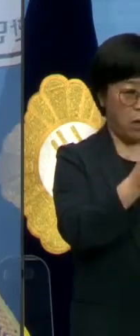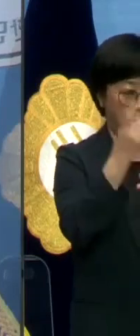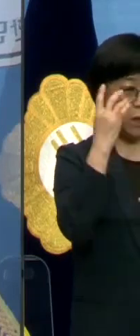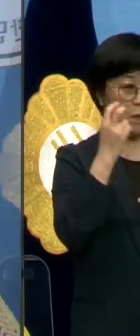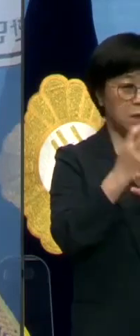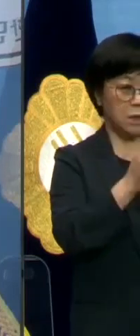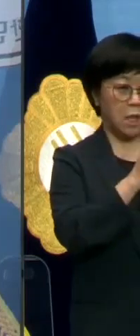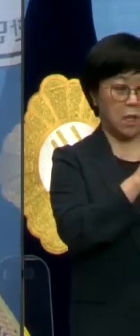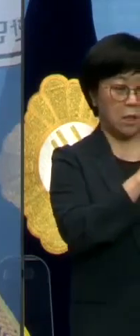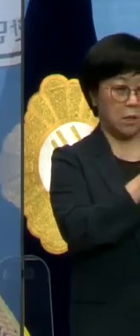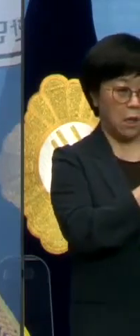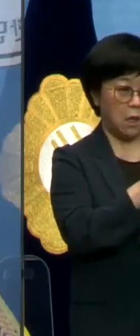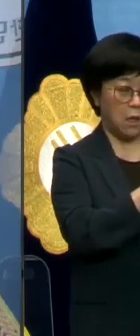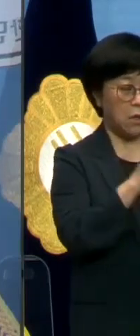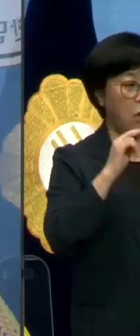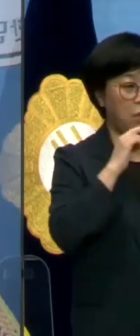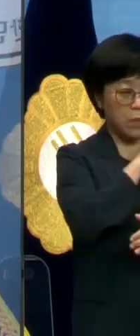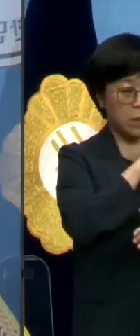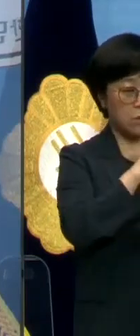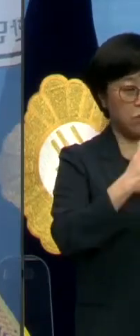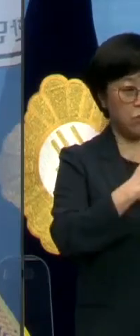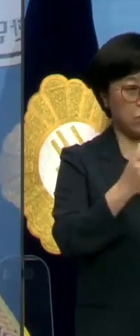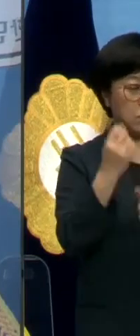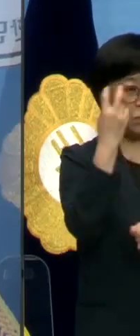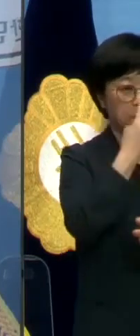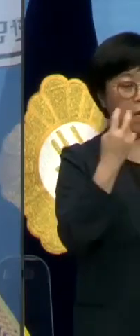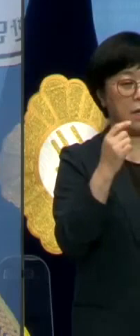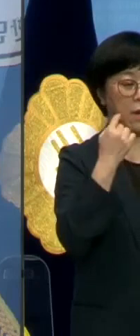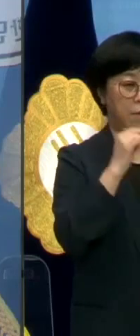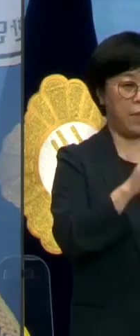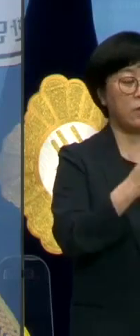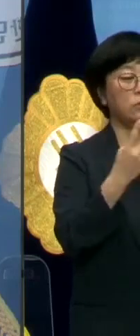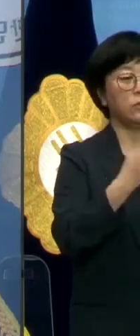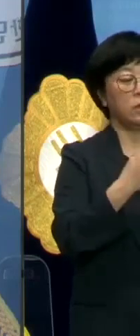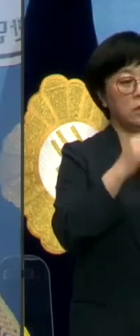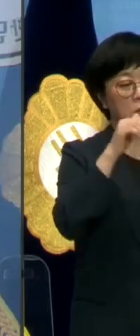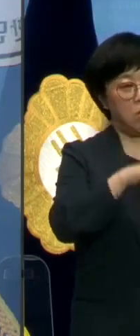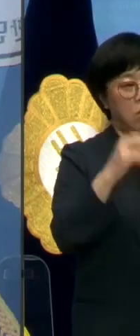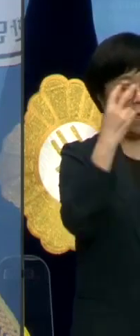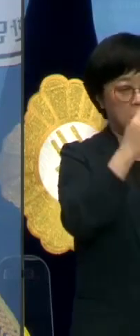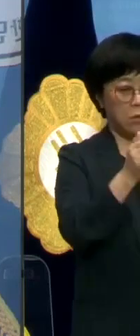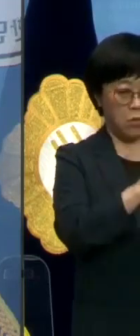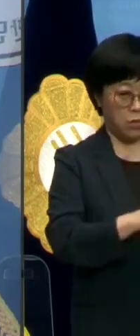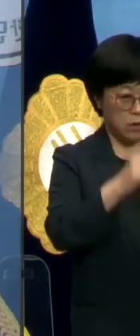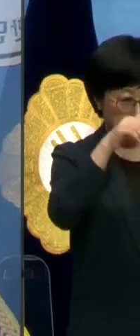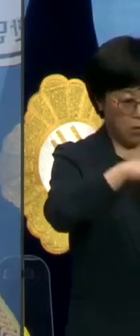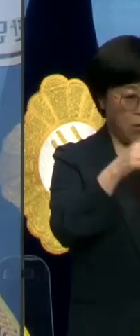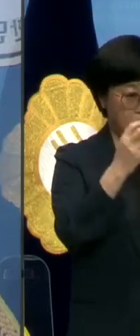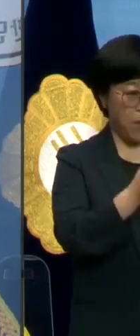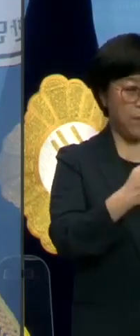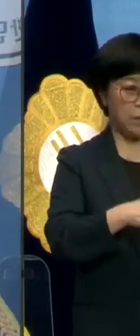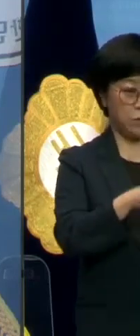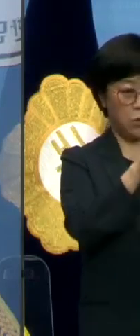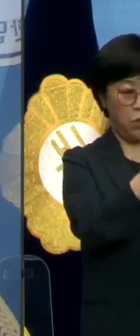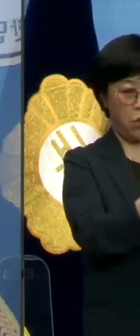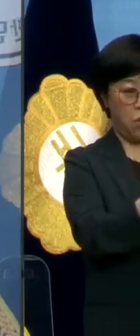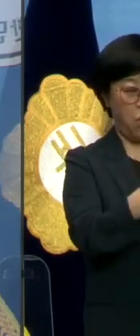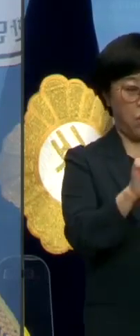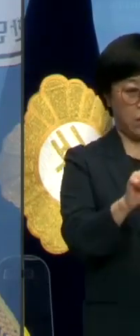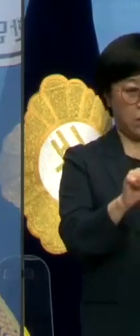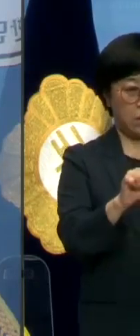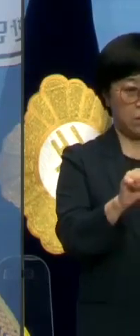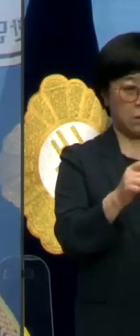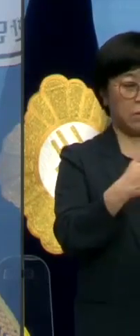혐의 일체를 즉시 조사하라. 둘째, 선관위는 공직선거법 제8조의 5에